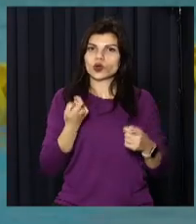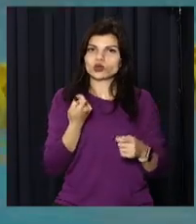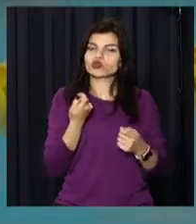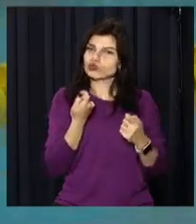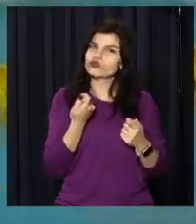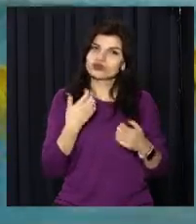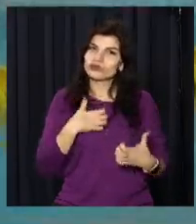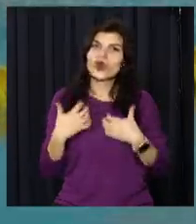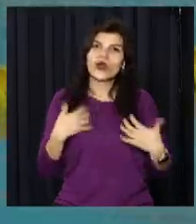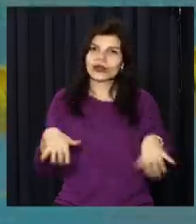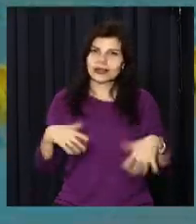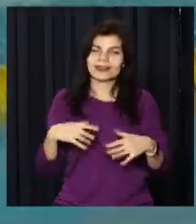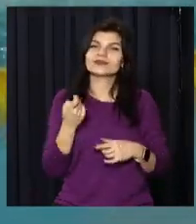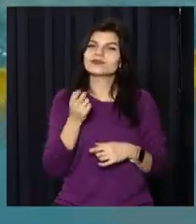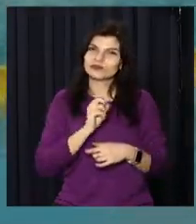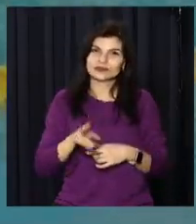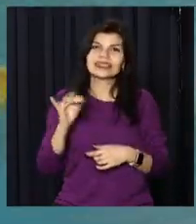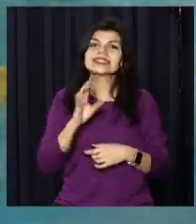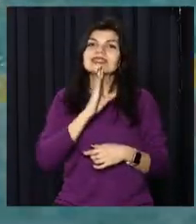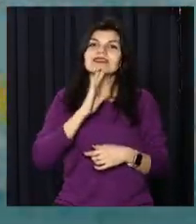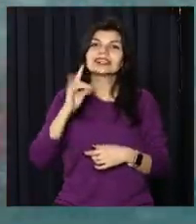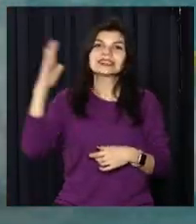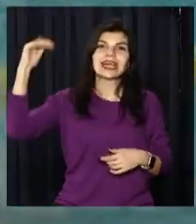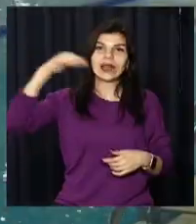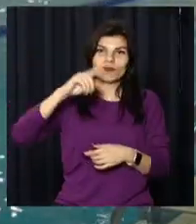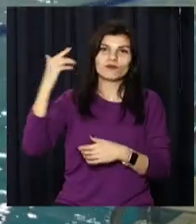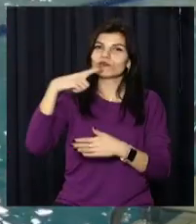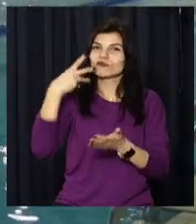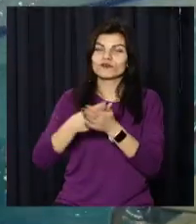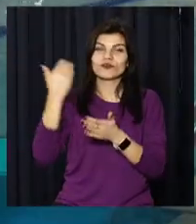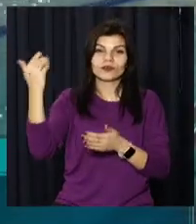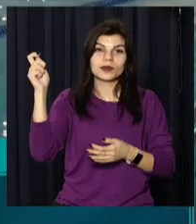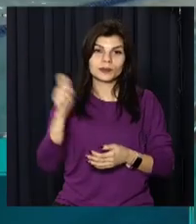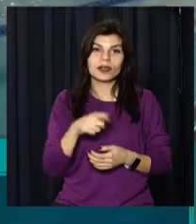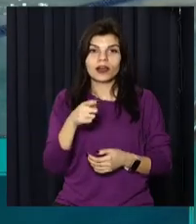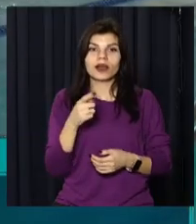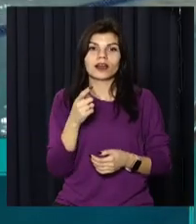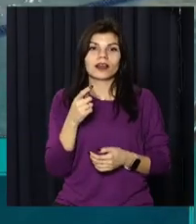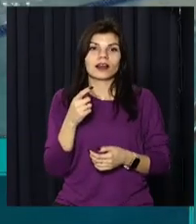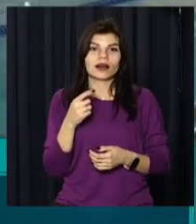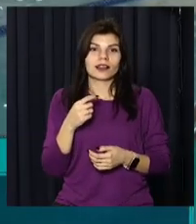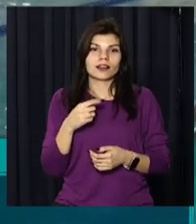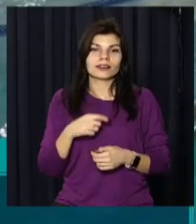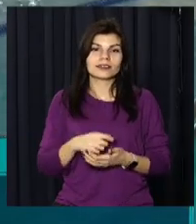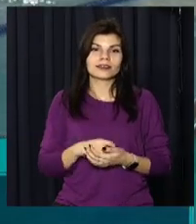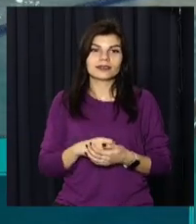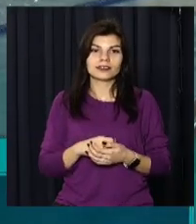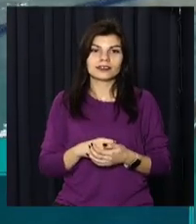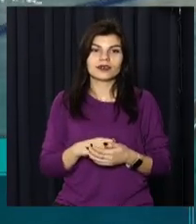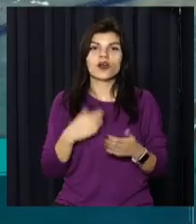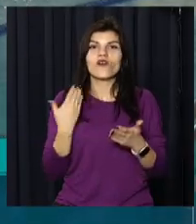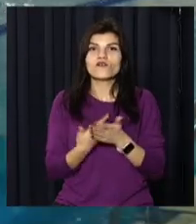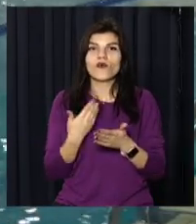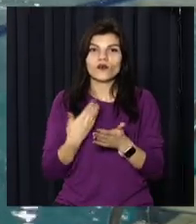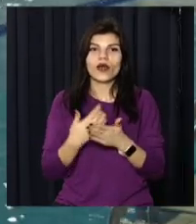досить непросто, каже представниця із Закарпаття. На самом деле справиться з психологічним давлением каким-то. Тобто, що от я плыву